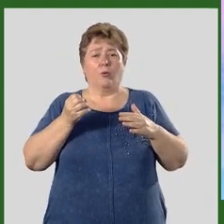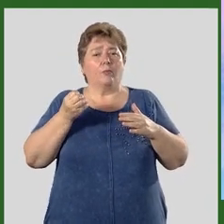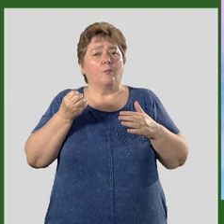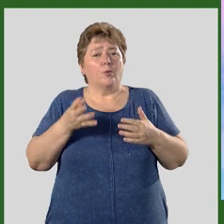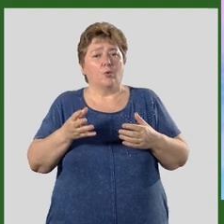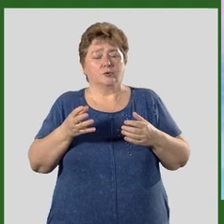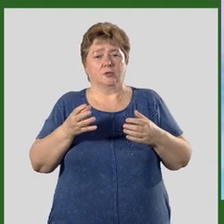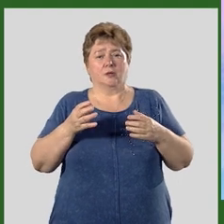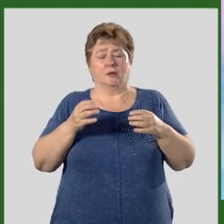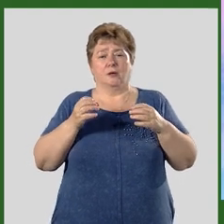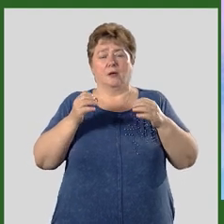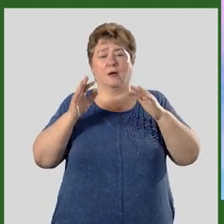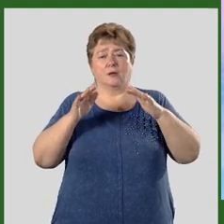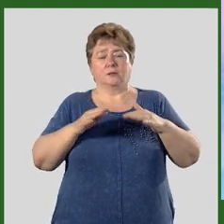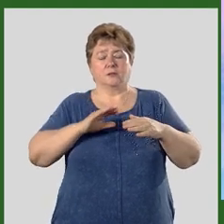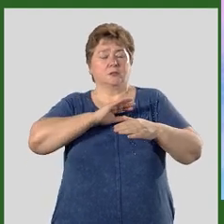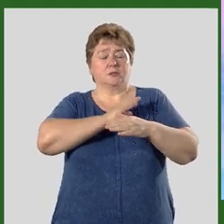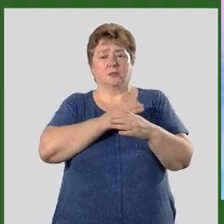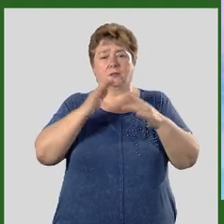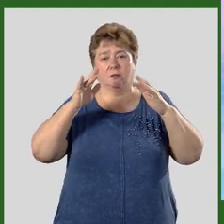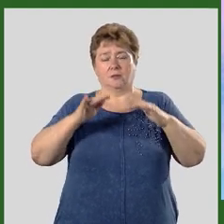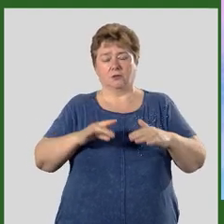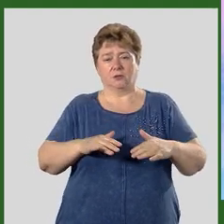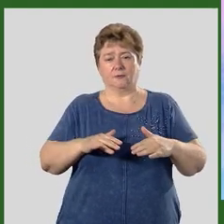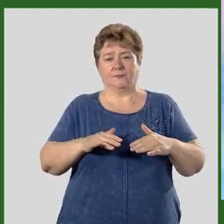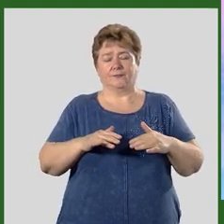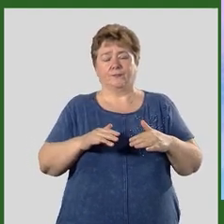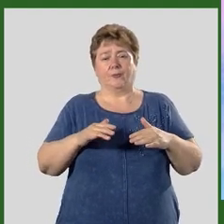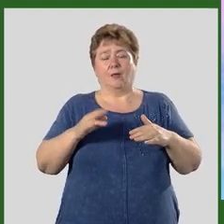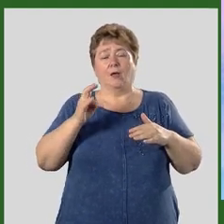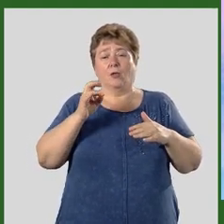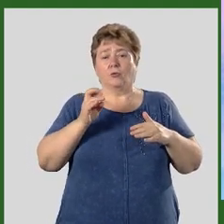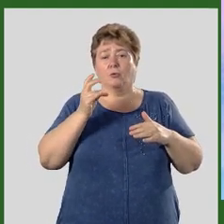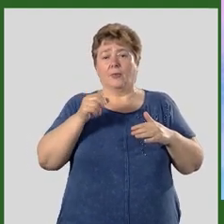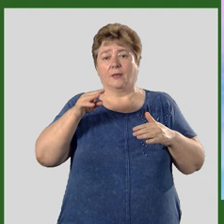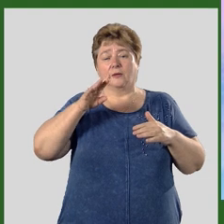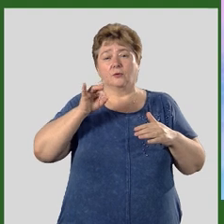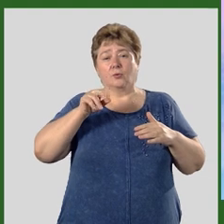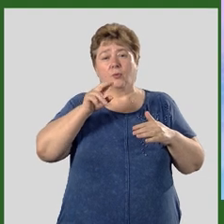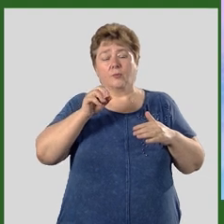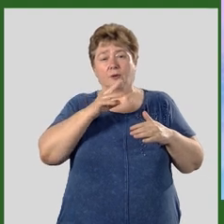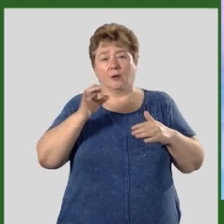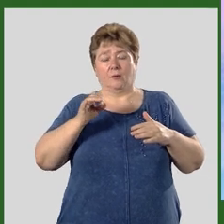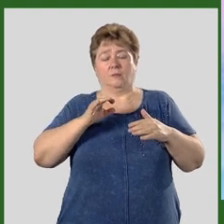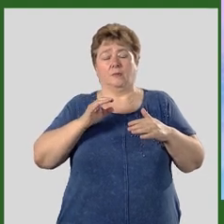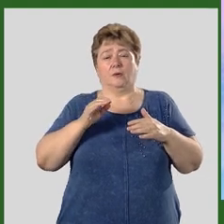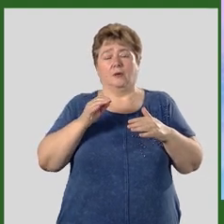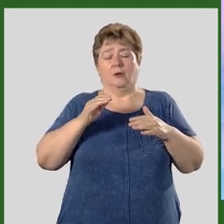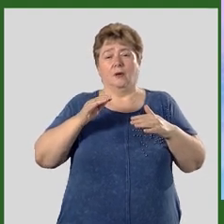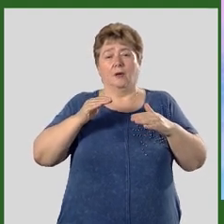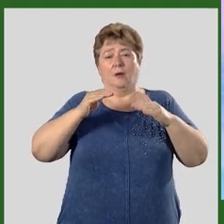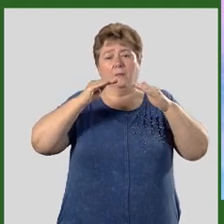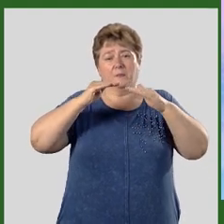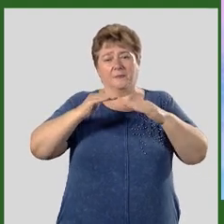просто осадки, а ливневые дожди. Но над тропиками нисходящие потоки